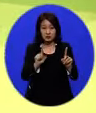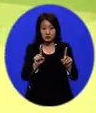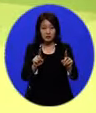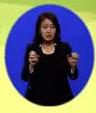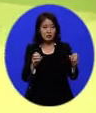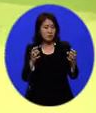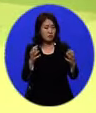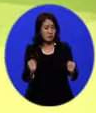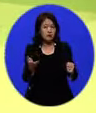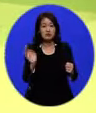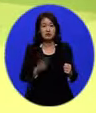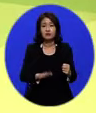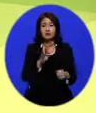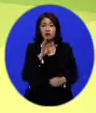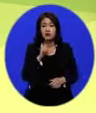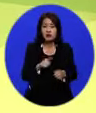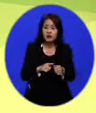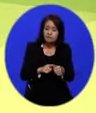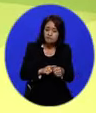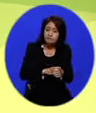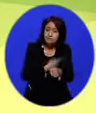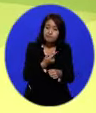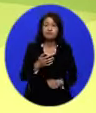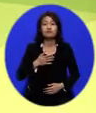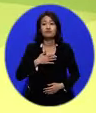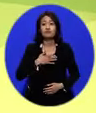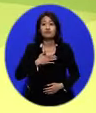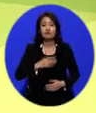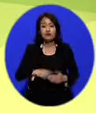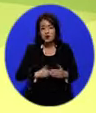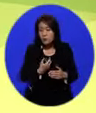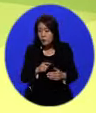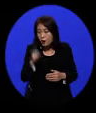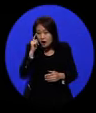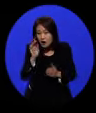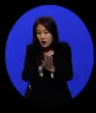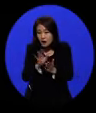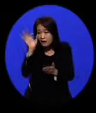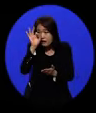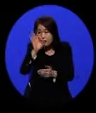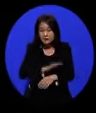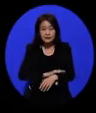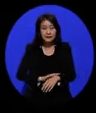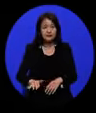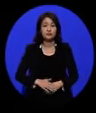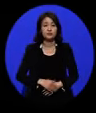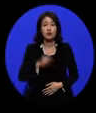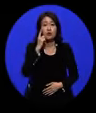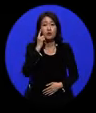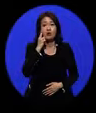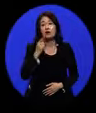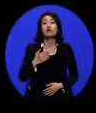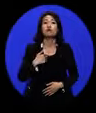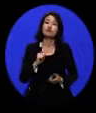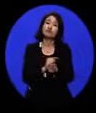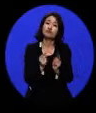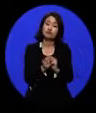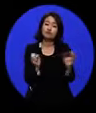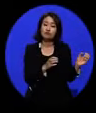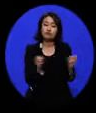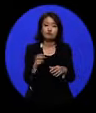많이 하는데요. 너무나 자연스럽게 자기 동기를 자기가 찾아가요. 왜요? 나는 그냥 이야기를 나누는